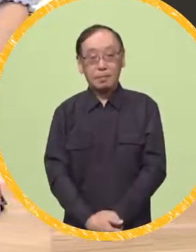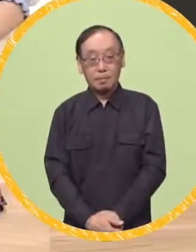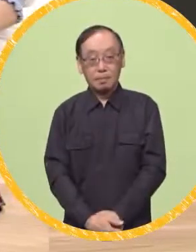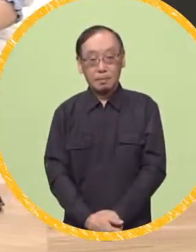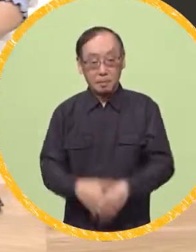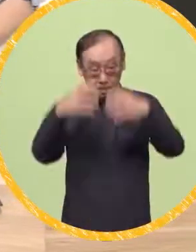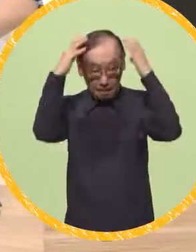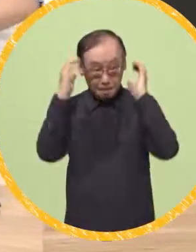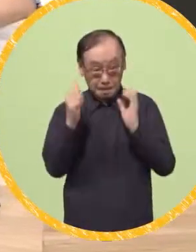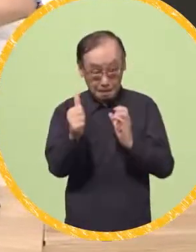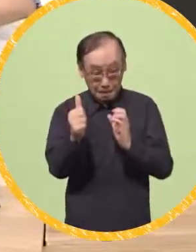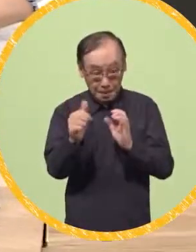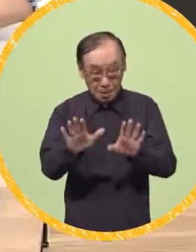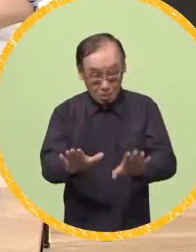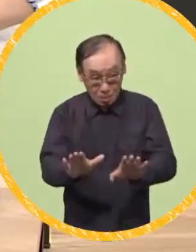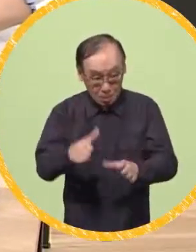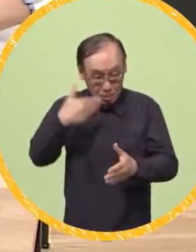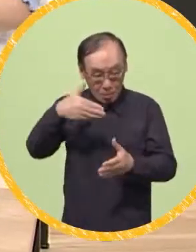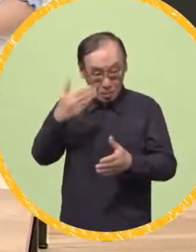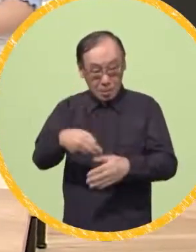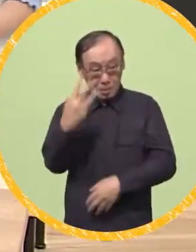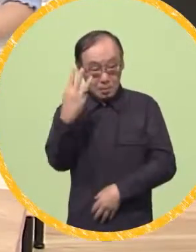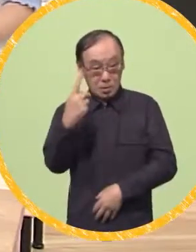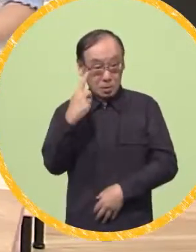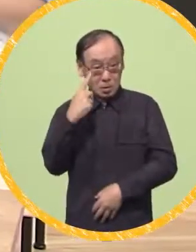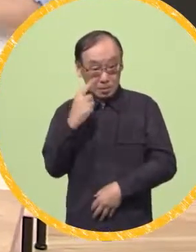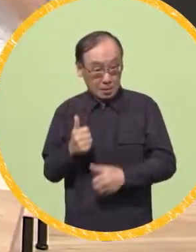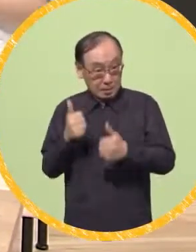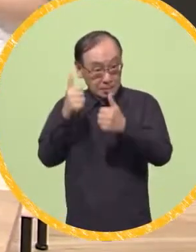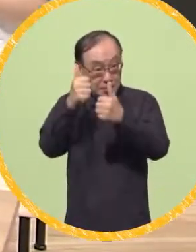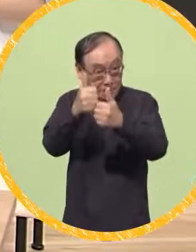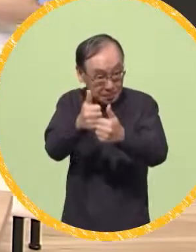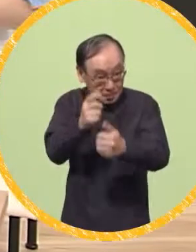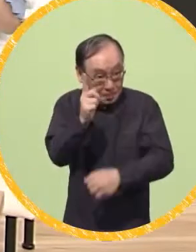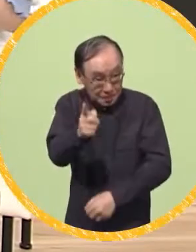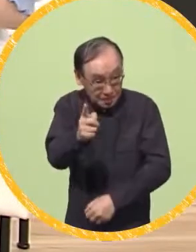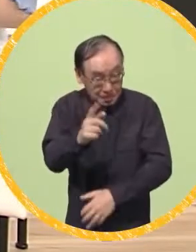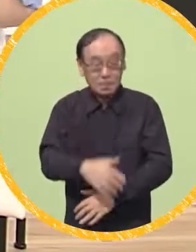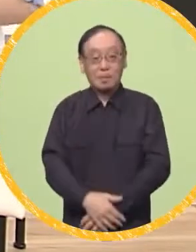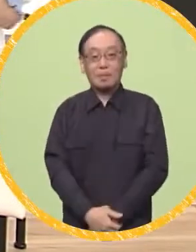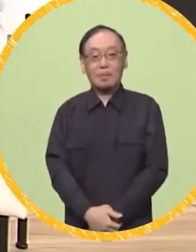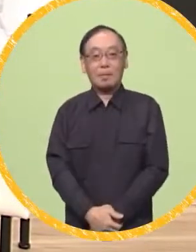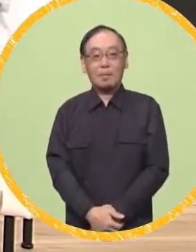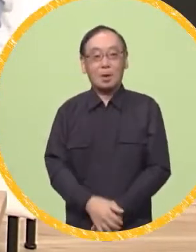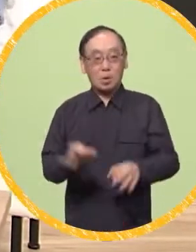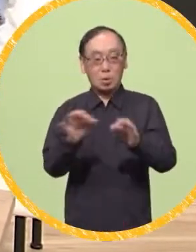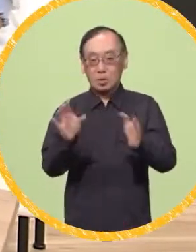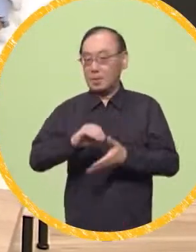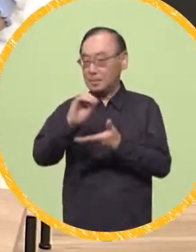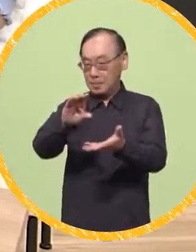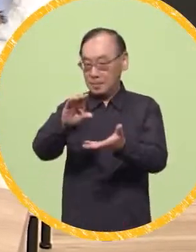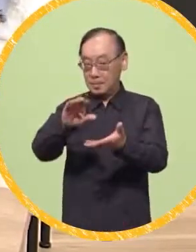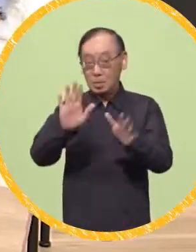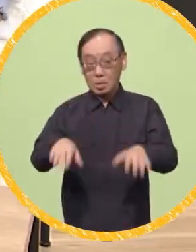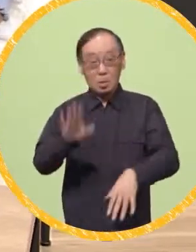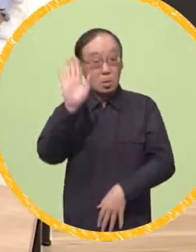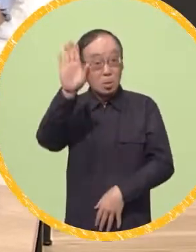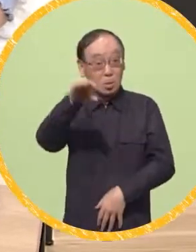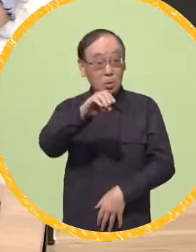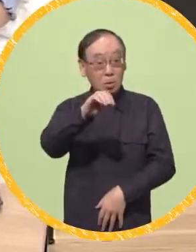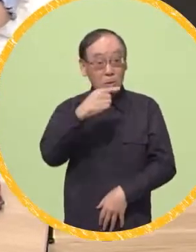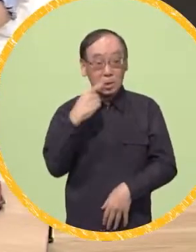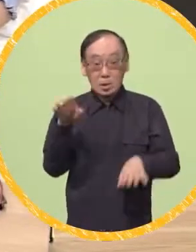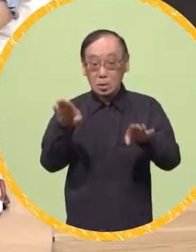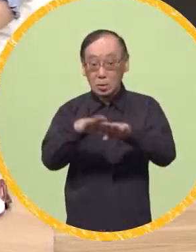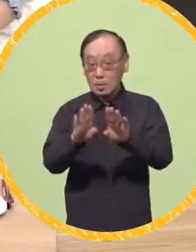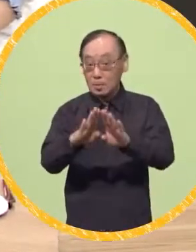さあここでグルメをかけた3つ目の制服へ todayさあ突然来ますよ今度の土曜日曜に開催さ